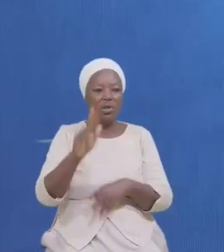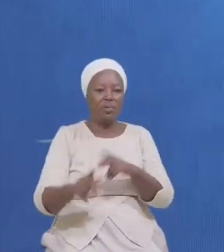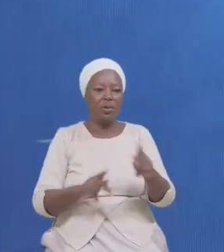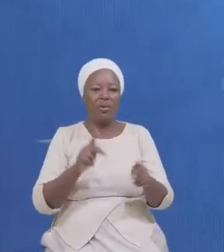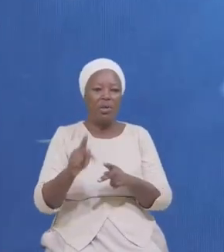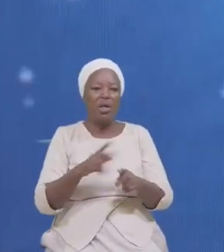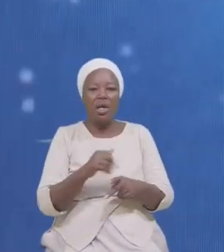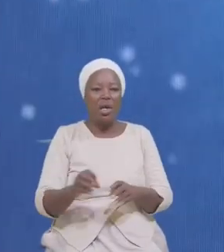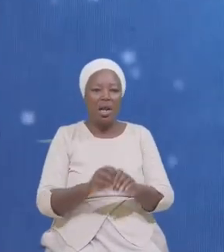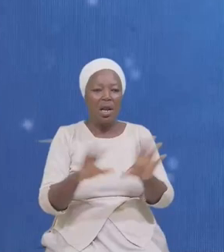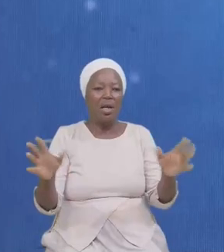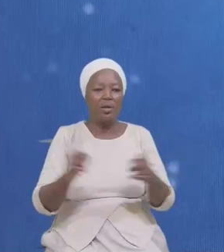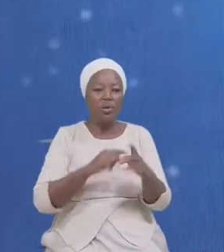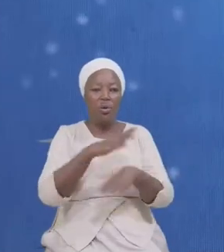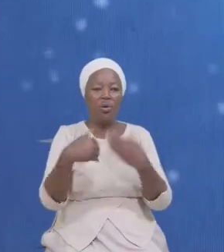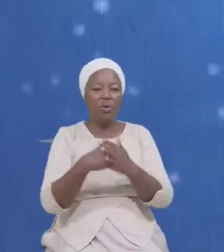nations.